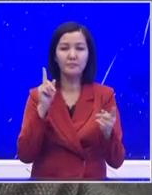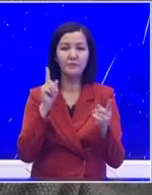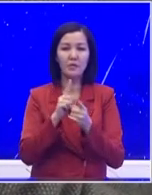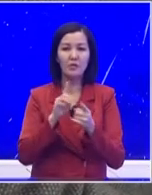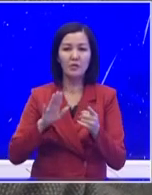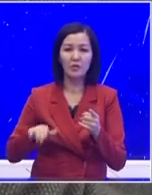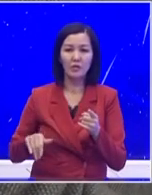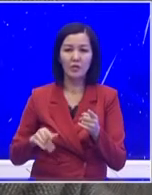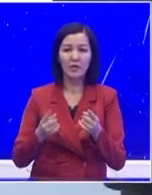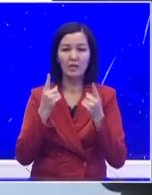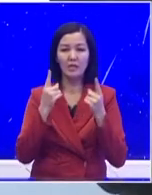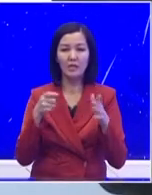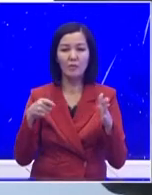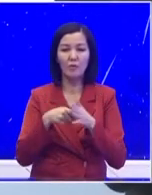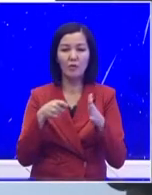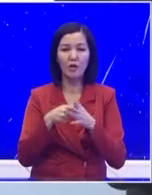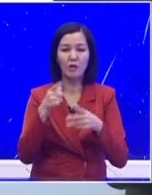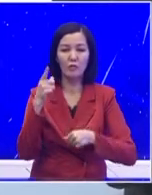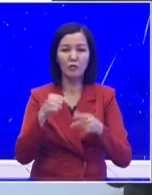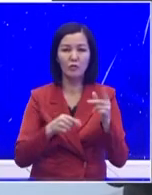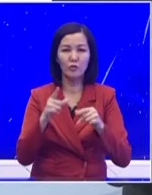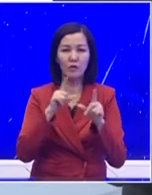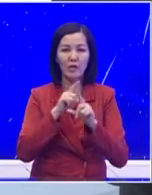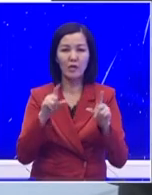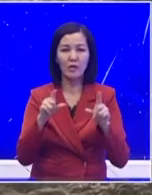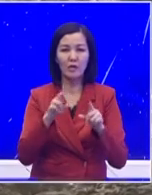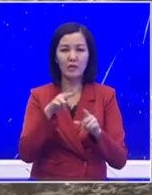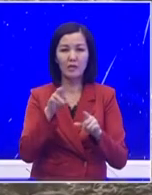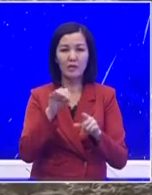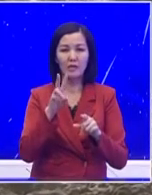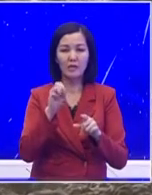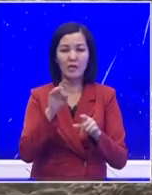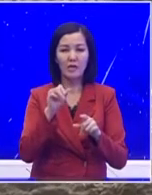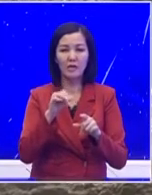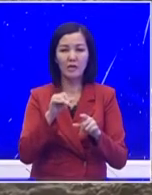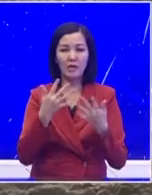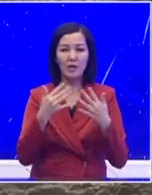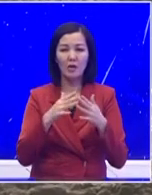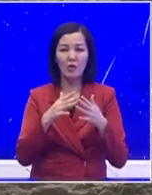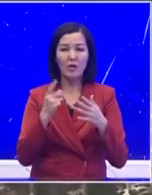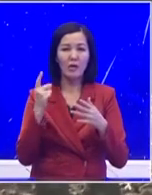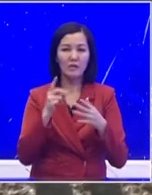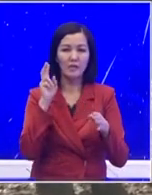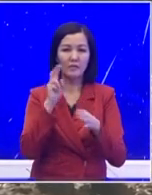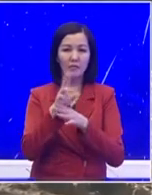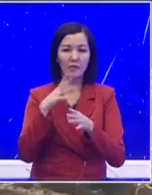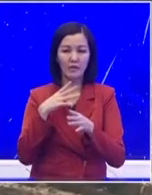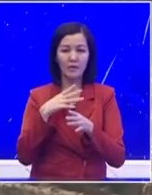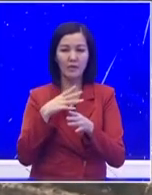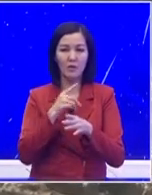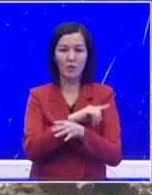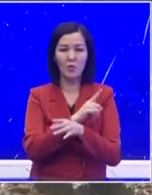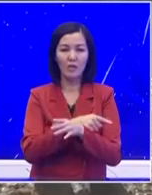соң өңірдегі ірі бордақылау және сүт өңдеу кешені бар Динара Ранчо жауапкершілігі шектеулі серіктестігіне бас сұқты.